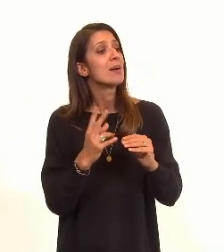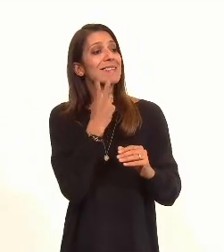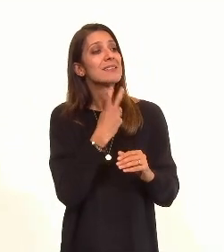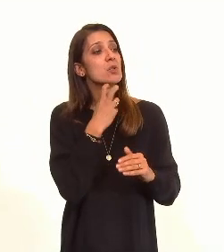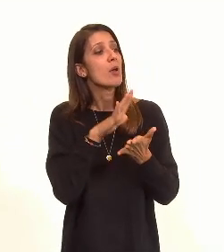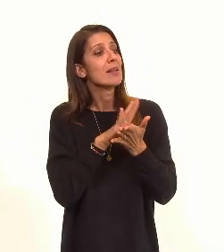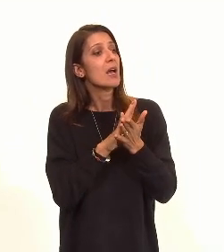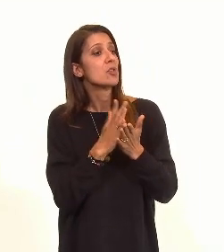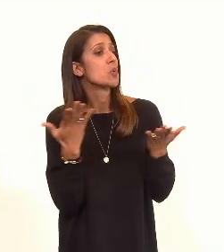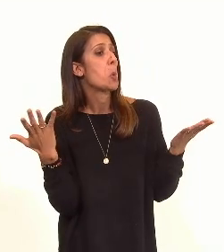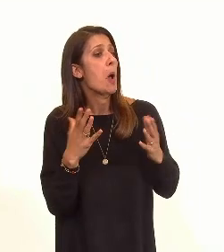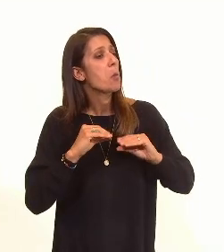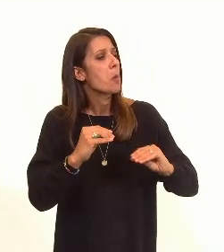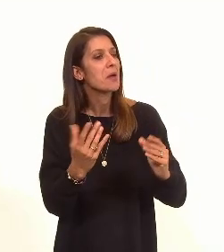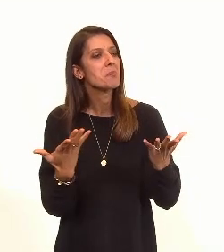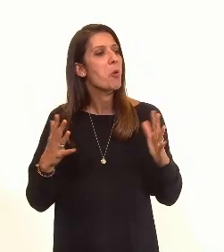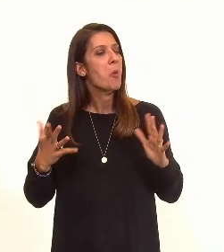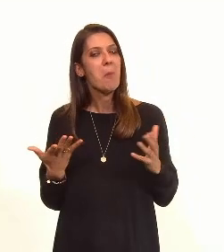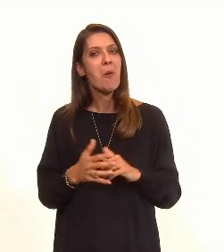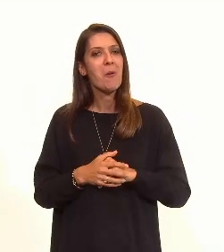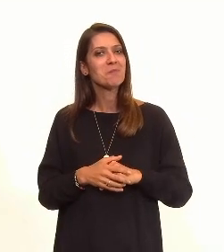vous aujourd'hui?